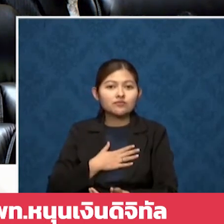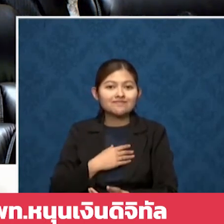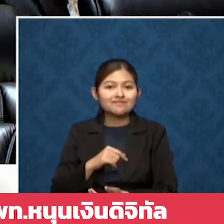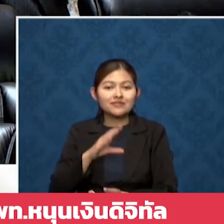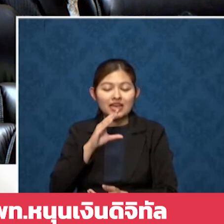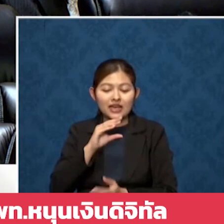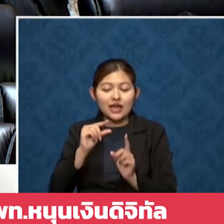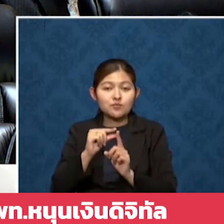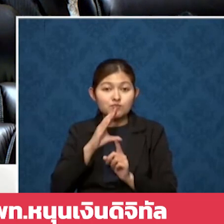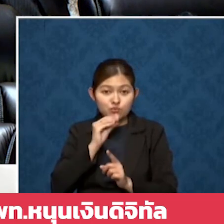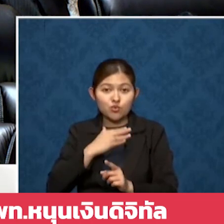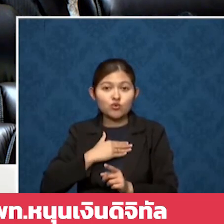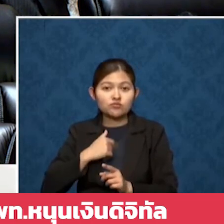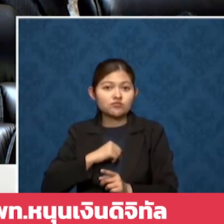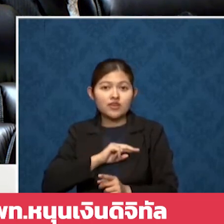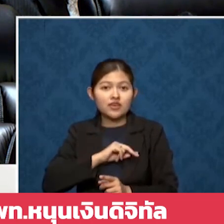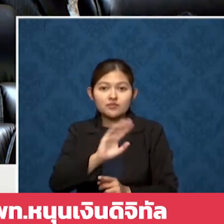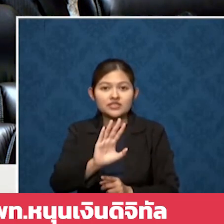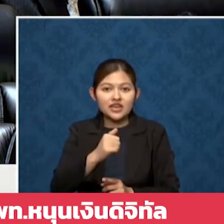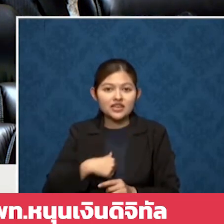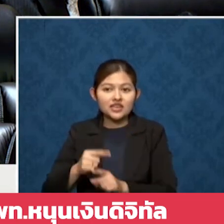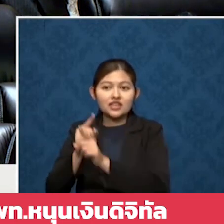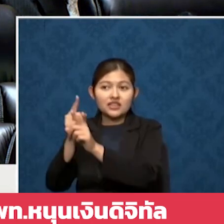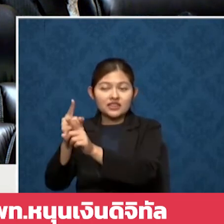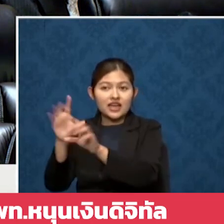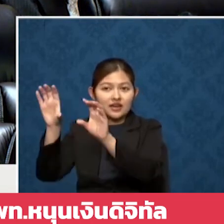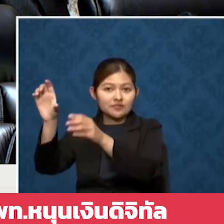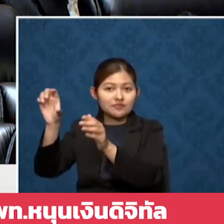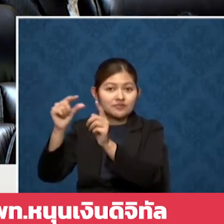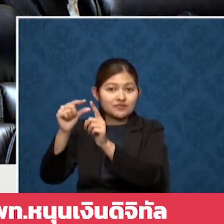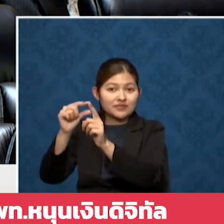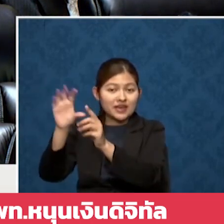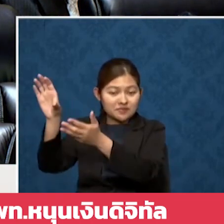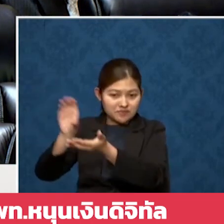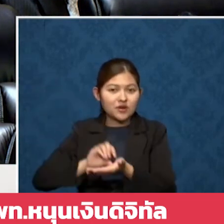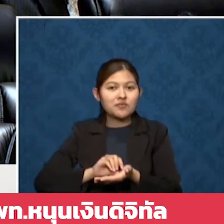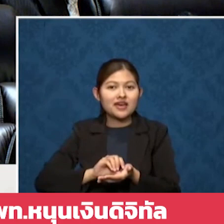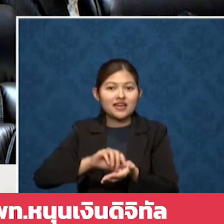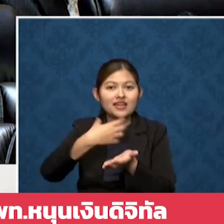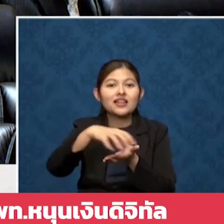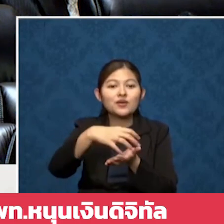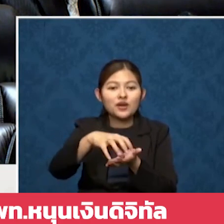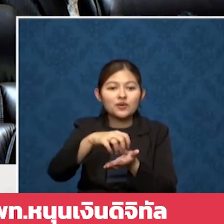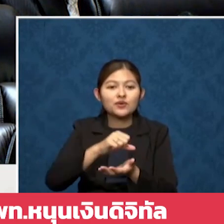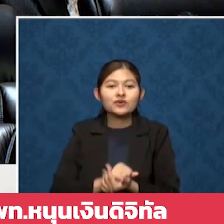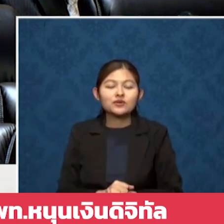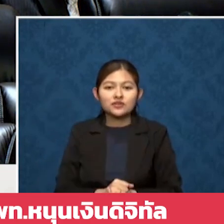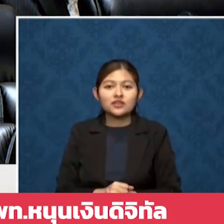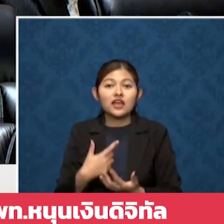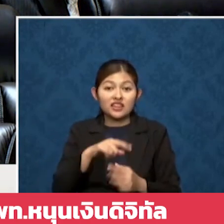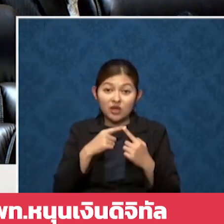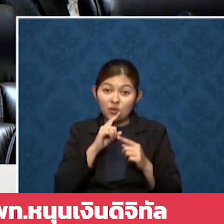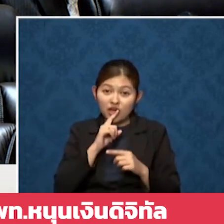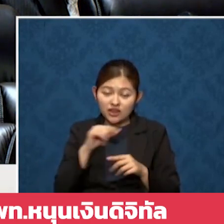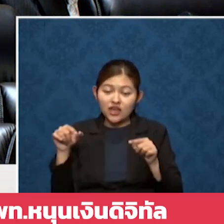ษฐาทวีสินดังนั้นทุกภาคส่วนก็จะต้องช่วยกันผลักดันให้โครงการนี้สำเร็จทั้งนี้ปัญหาหนี้สินในครัวเรือน